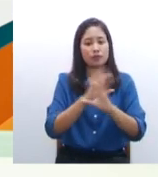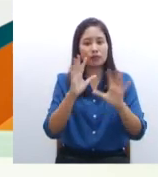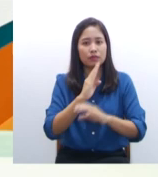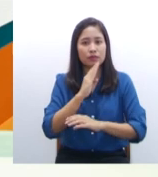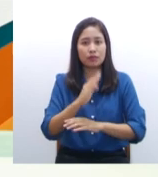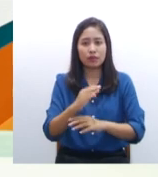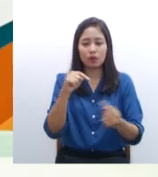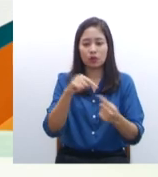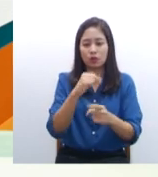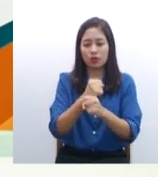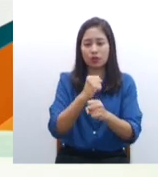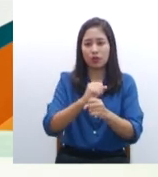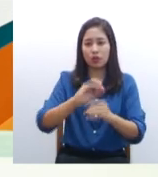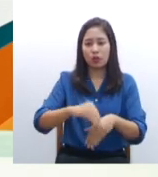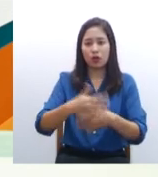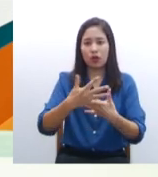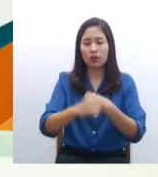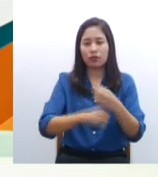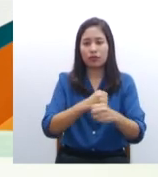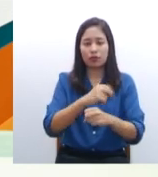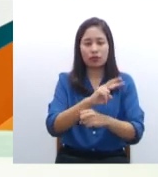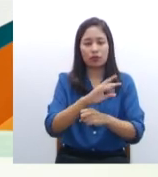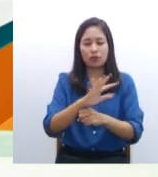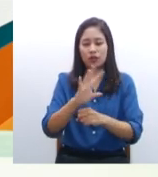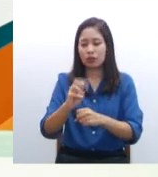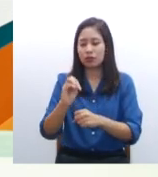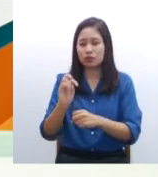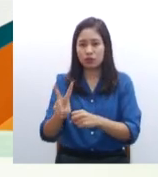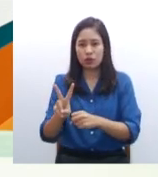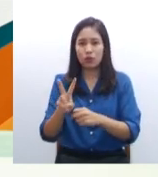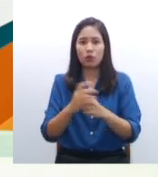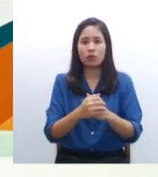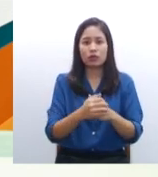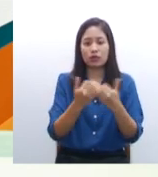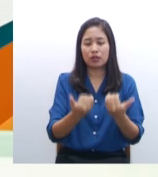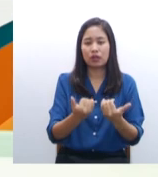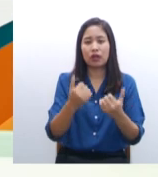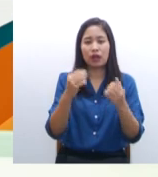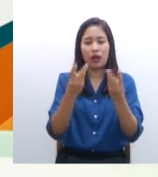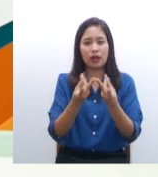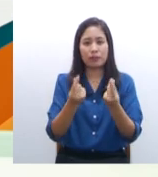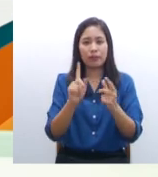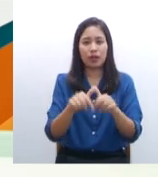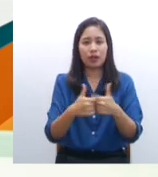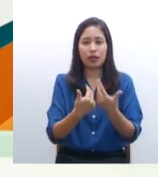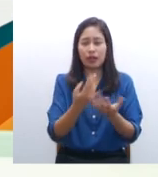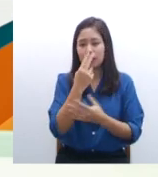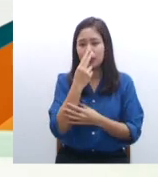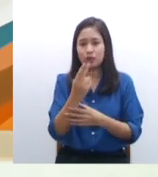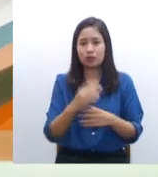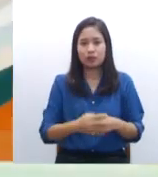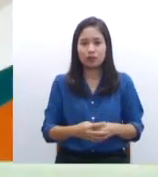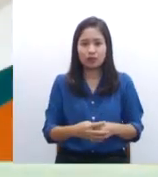ออนไลน์ประจำปีงบประมาณพ.ศ. 2562ซึ่งรายละเอียดจะเป็นอย่างไรขอเชิญรับชมได้เลยครับ